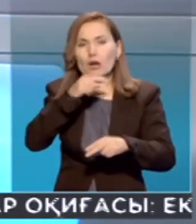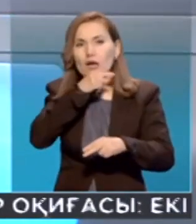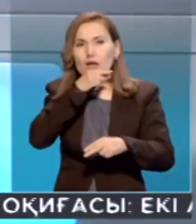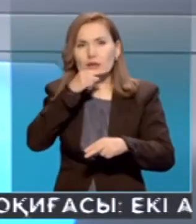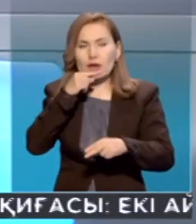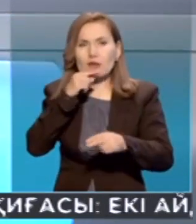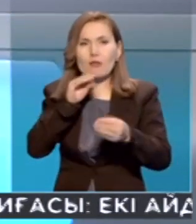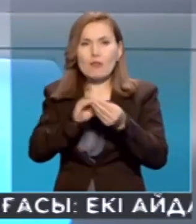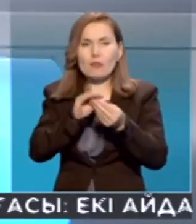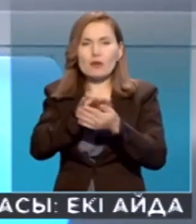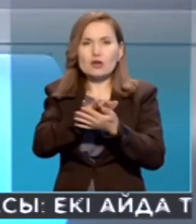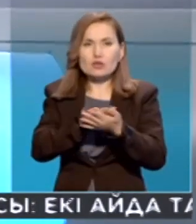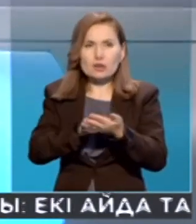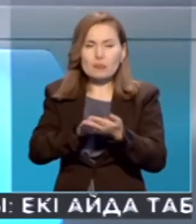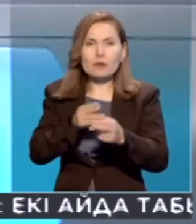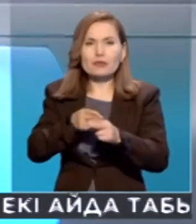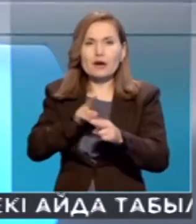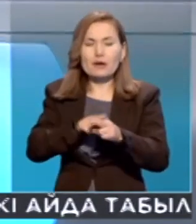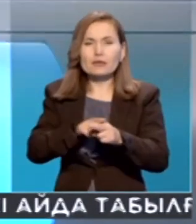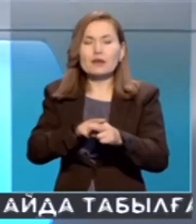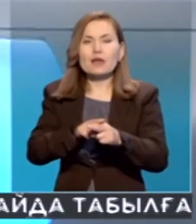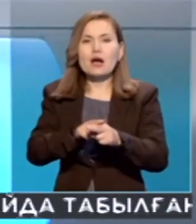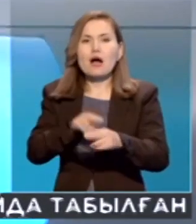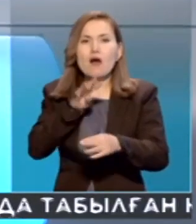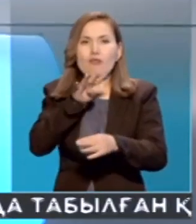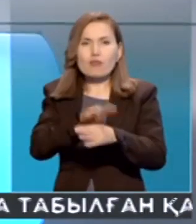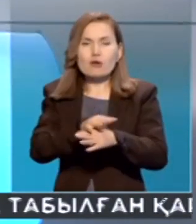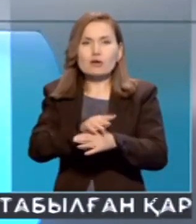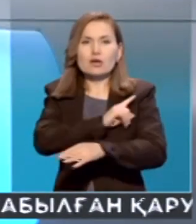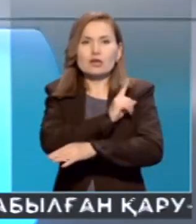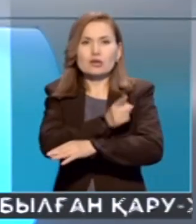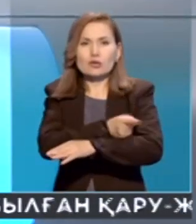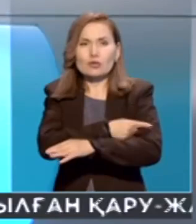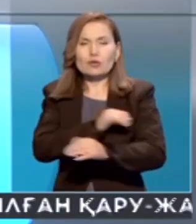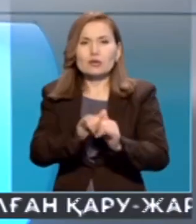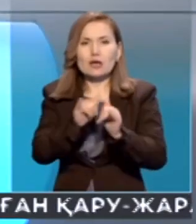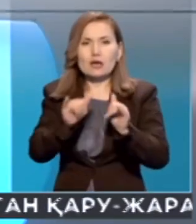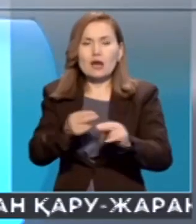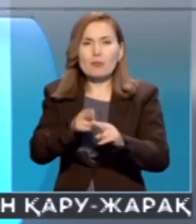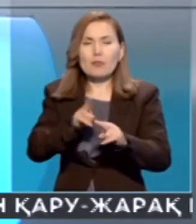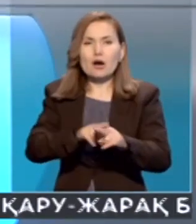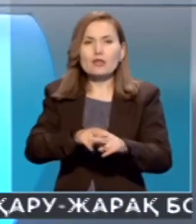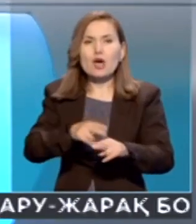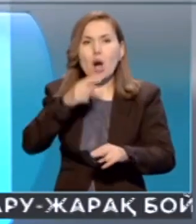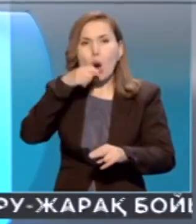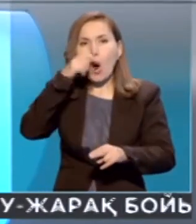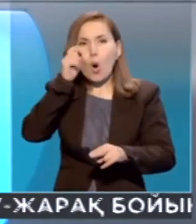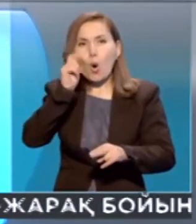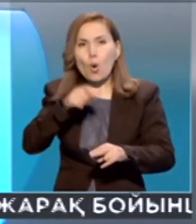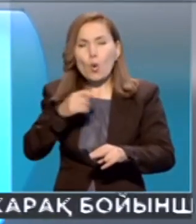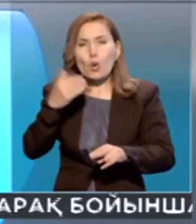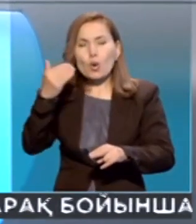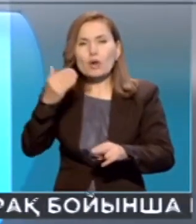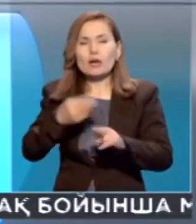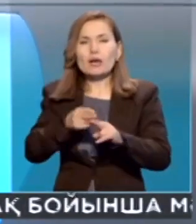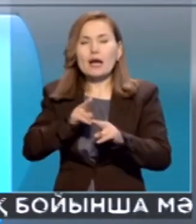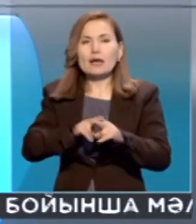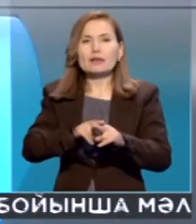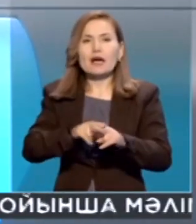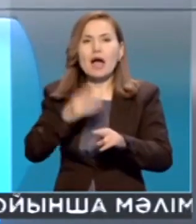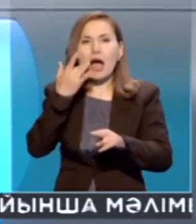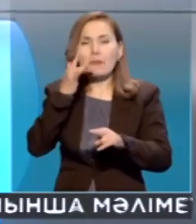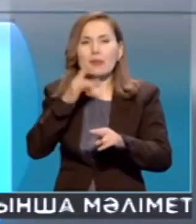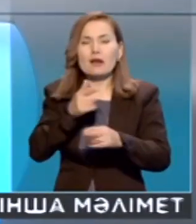қалжырағанша жалғасуы мүмкін. Артиллериялық жекпе-жек күшейген шақта Құрама Штаттар Украинаға зымыран жүйесінің озық түрлерін жеткізуге